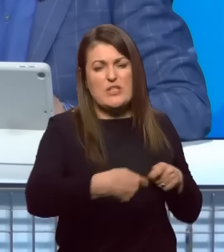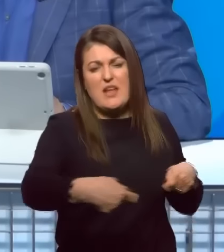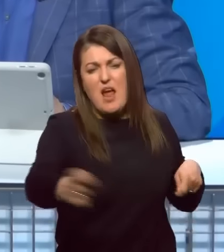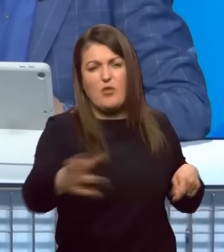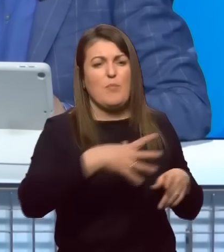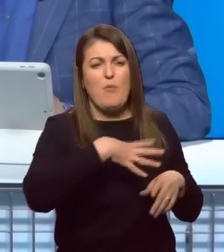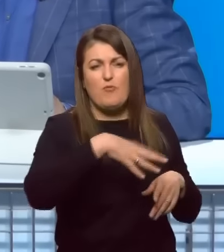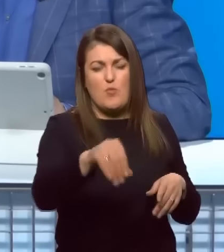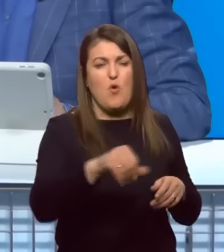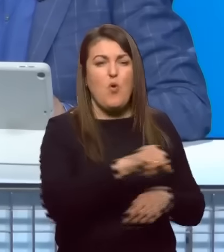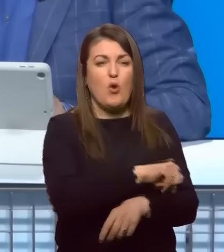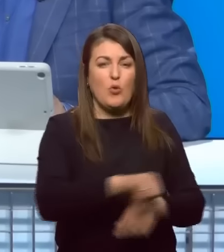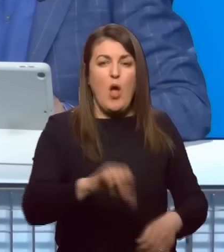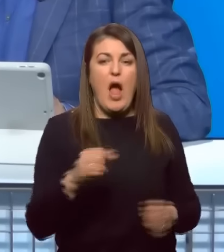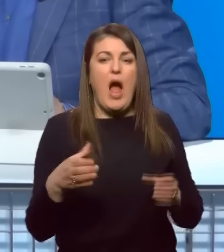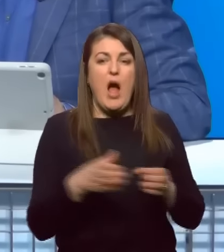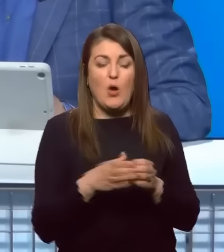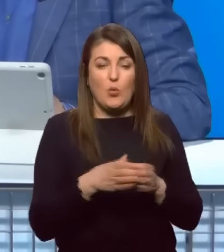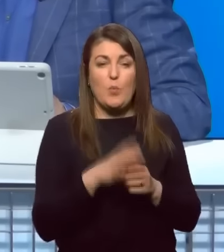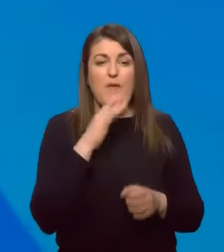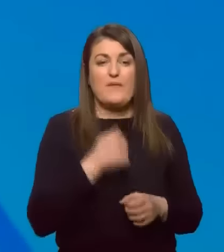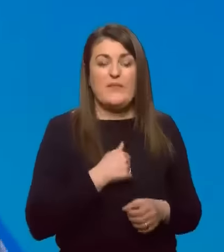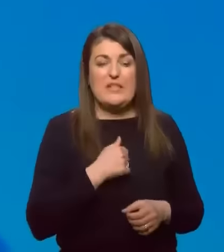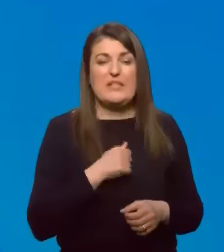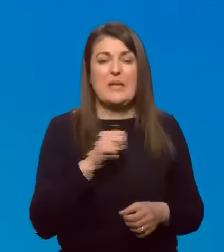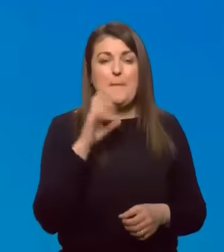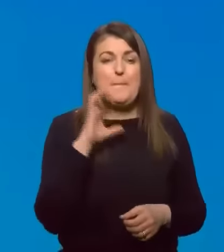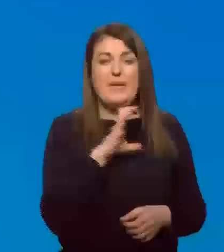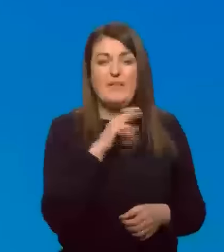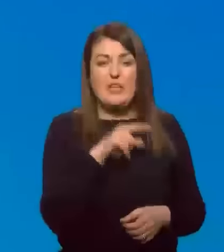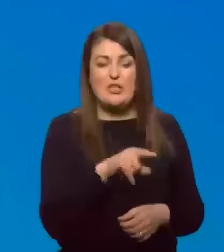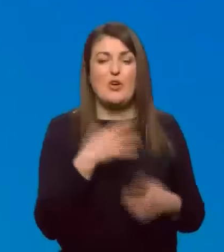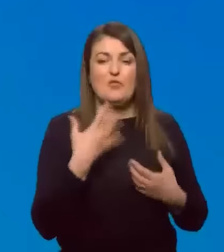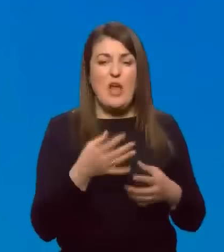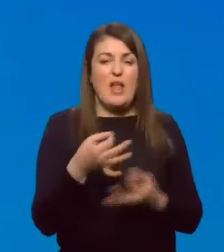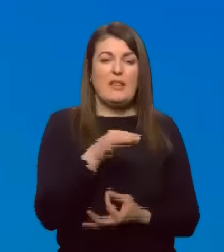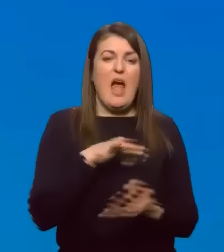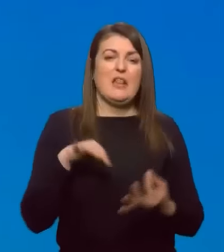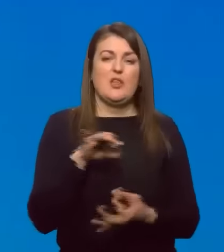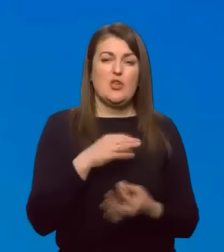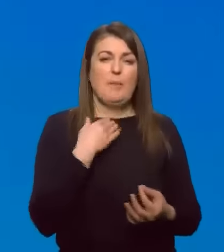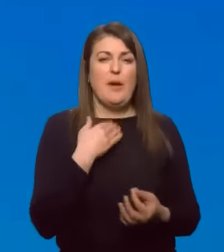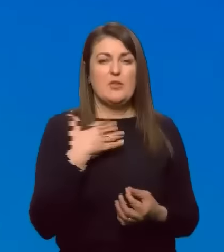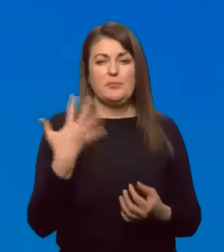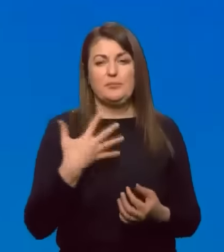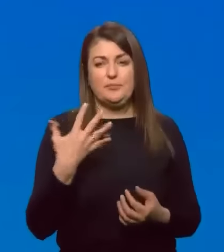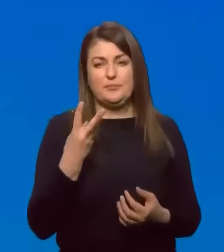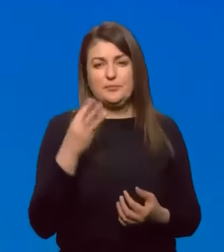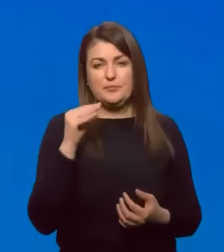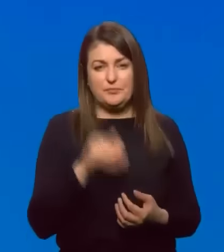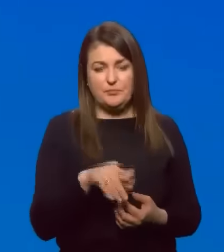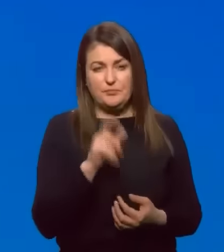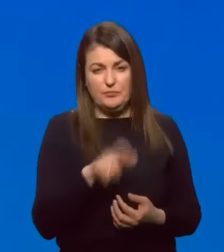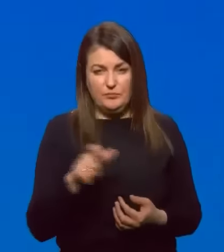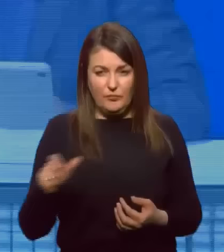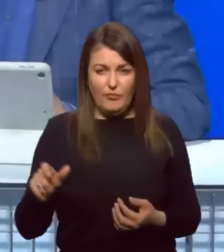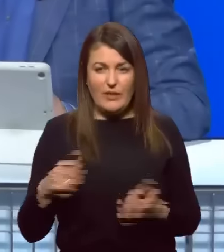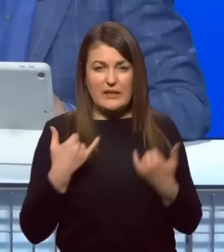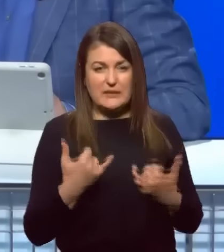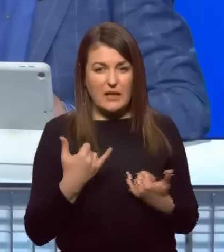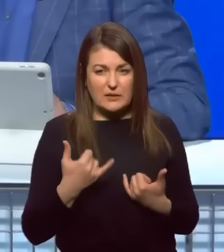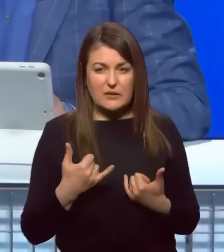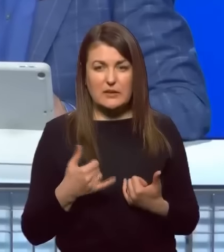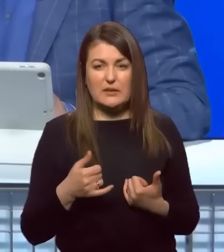всьому кордону. А от група військ «Північ» вже надлишок майже 53 тисячі особового складу